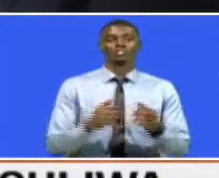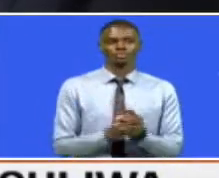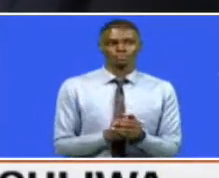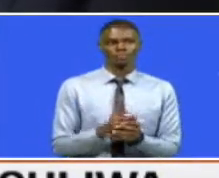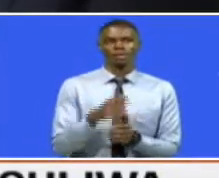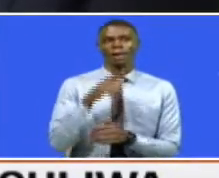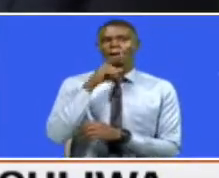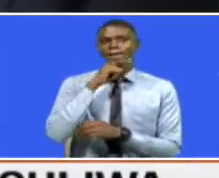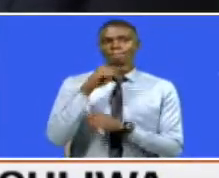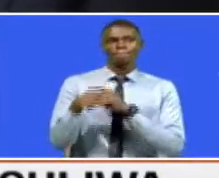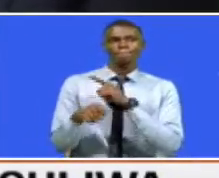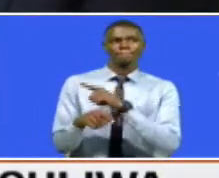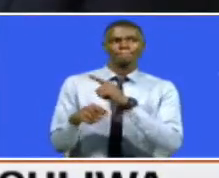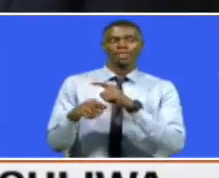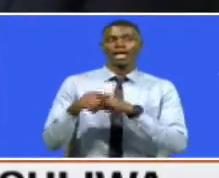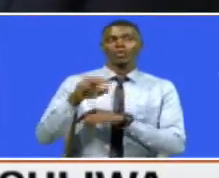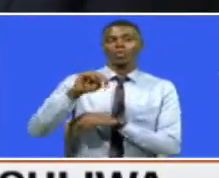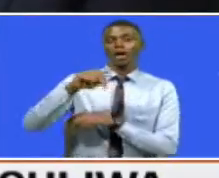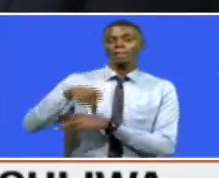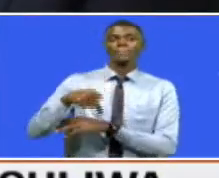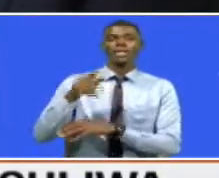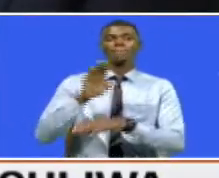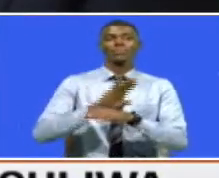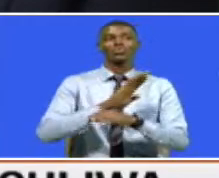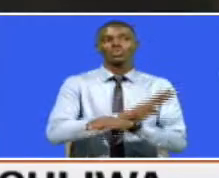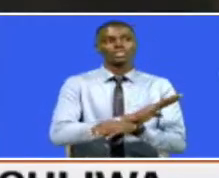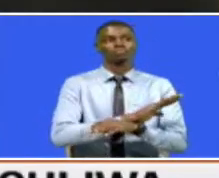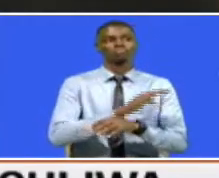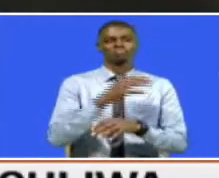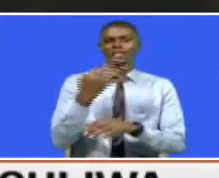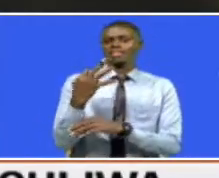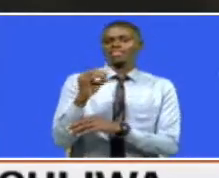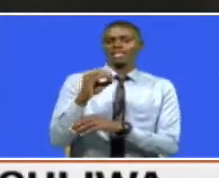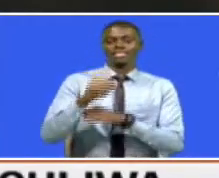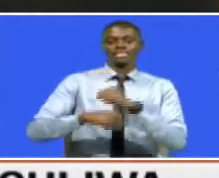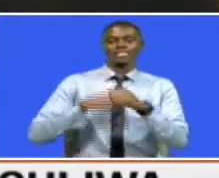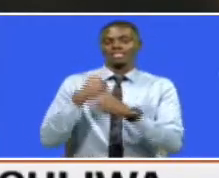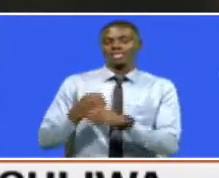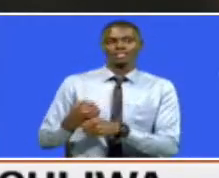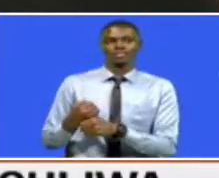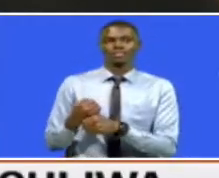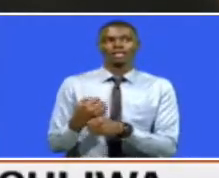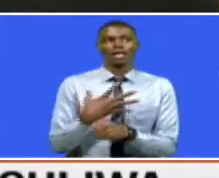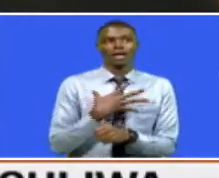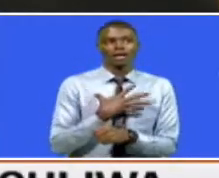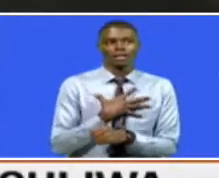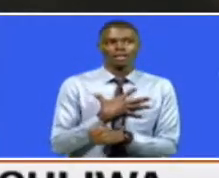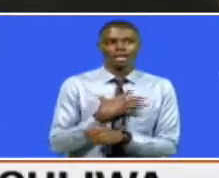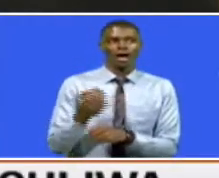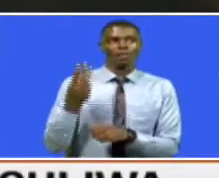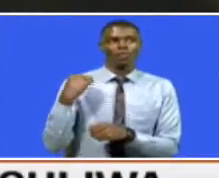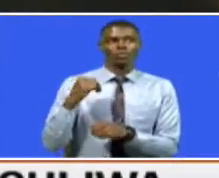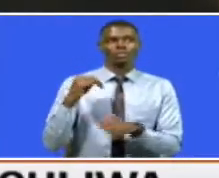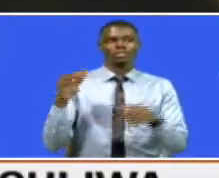Ntakarutimana amekuwa mbunge nchini Burundi kwa takribani miaka 30 na amekuwa naibu